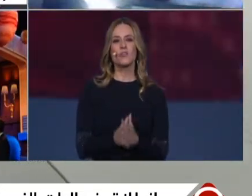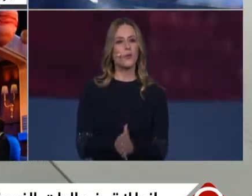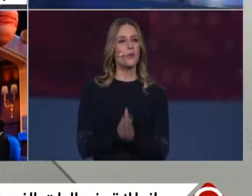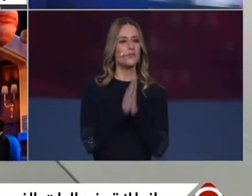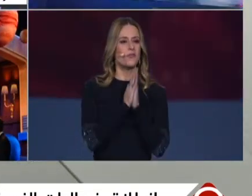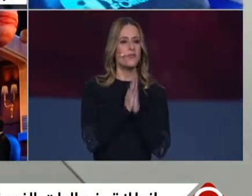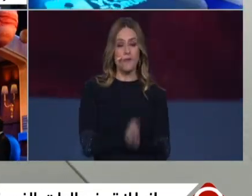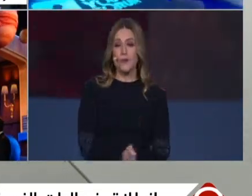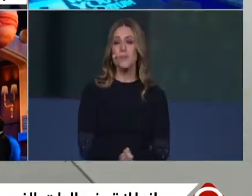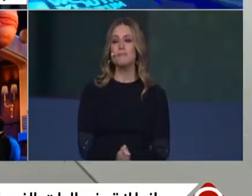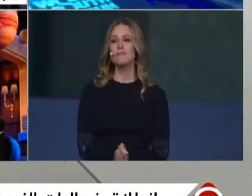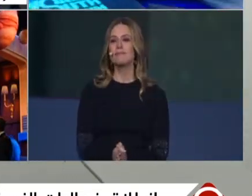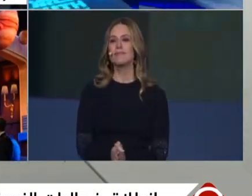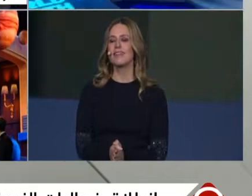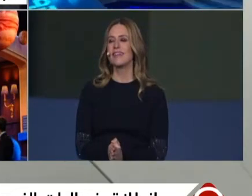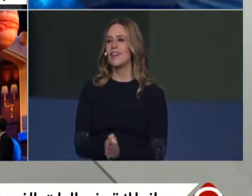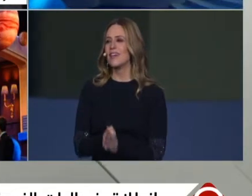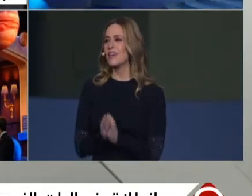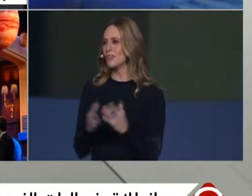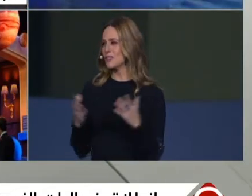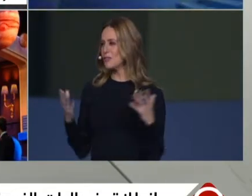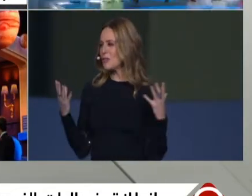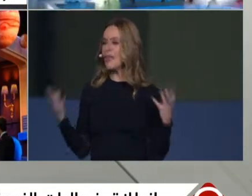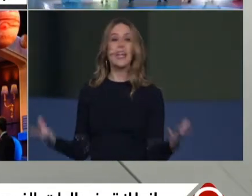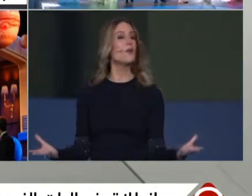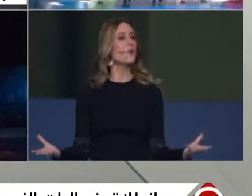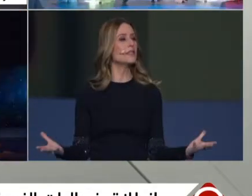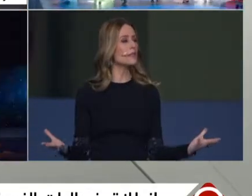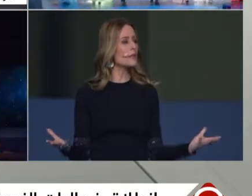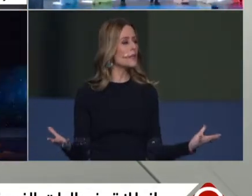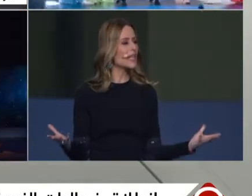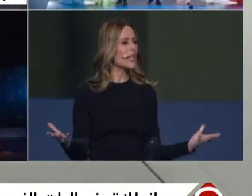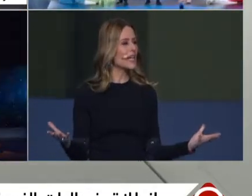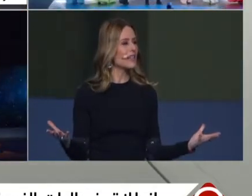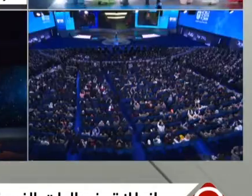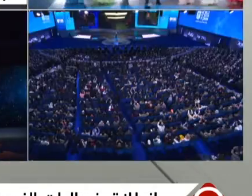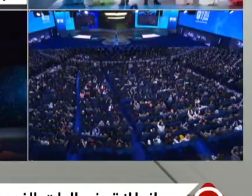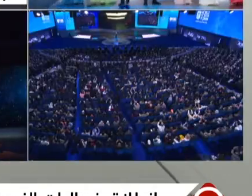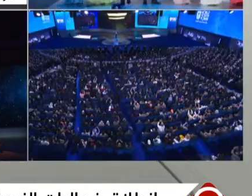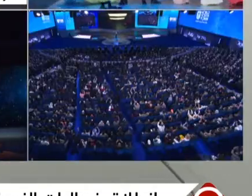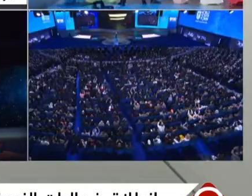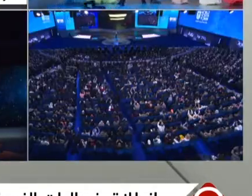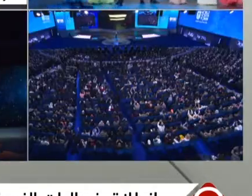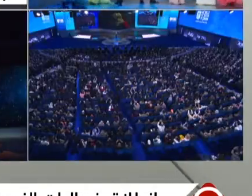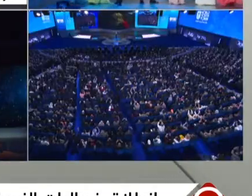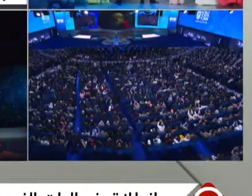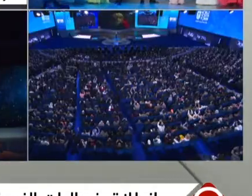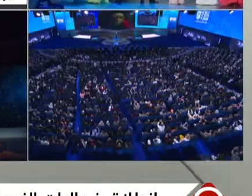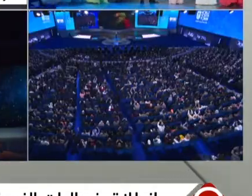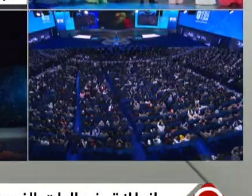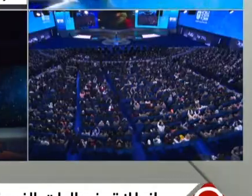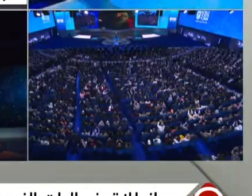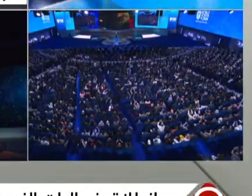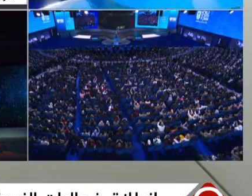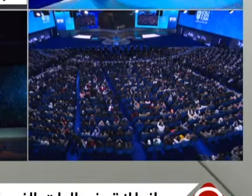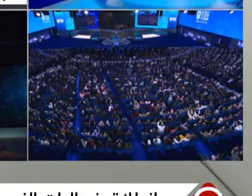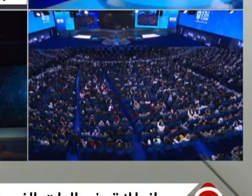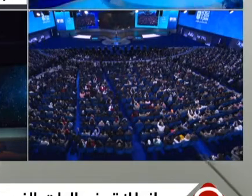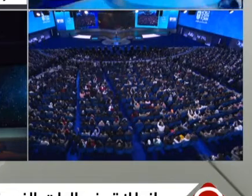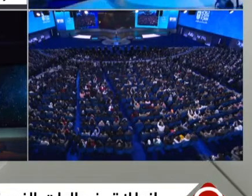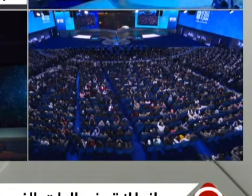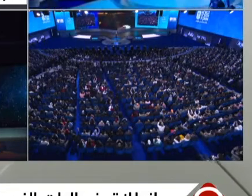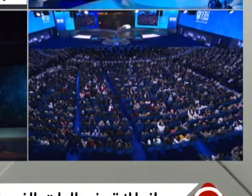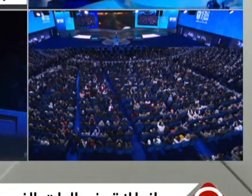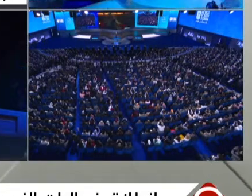غير انه الفاينل برودكت بتاعك انه المنتج النهائي بتاعك بيكون اصلا حاجه بتخدم البلد اللي انت استثمرت فيها. طبعا